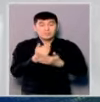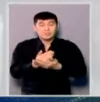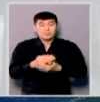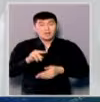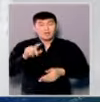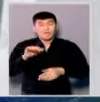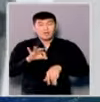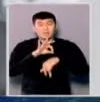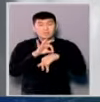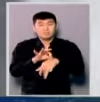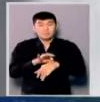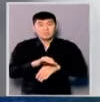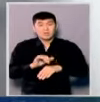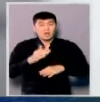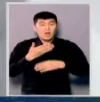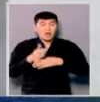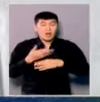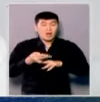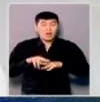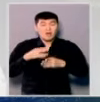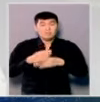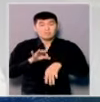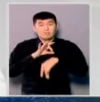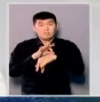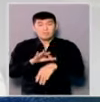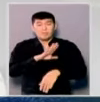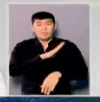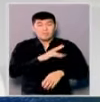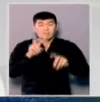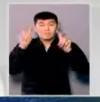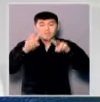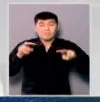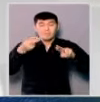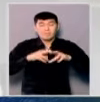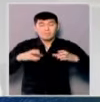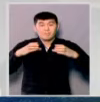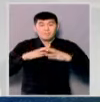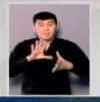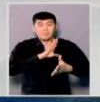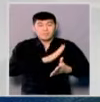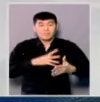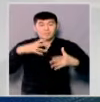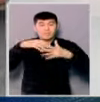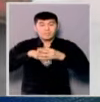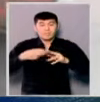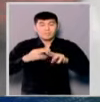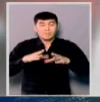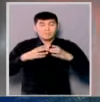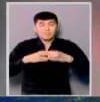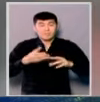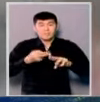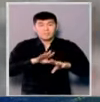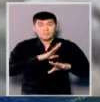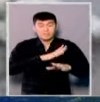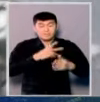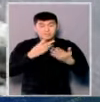ПАЗ, которая ехала в направлении Хорезм-Санкт-Петербург, была тщательно проверена. В результате внутри запасного колеса